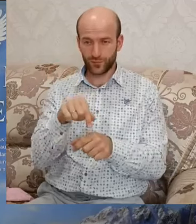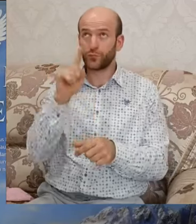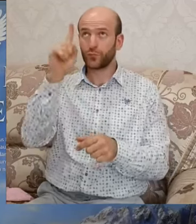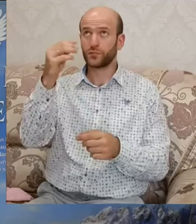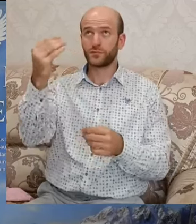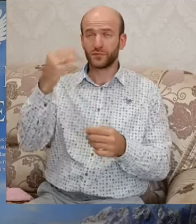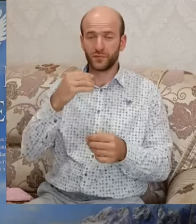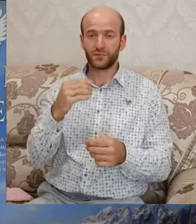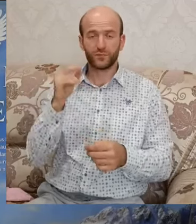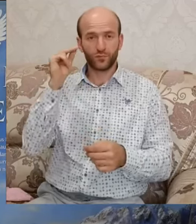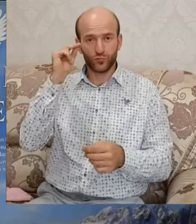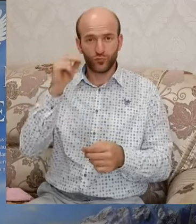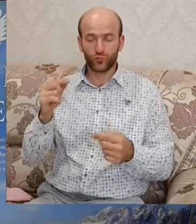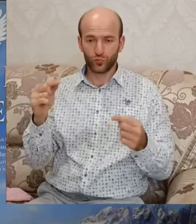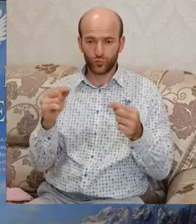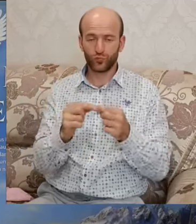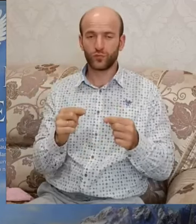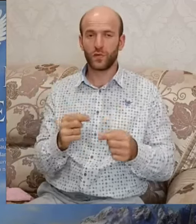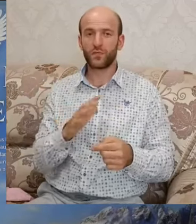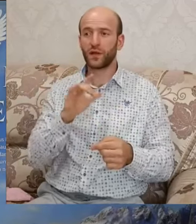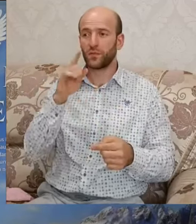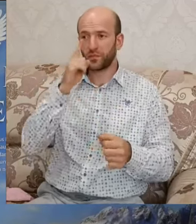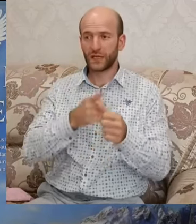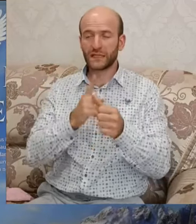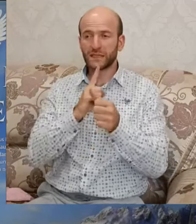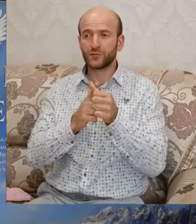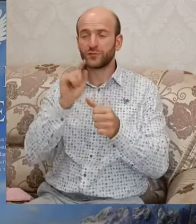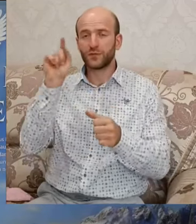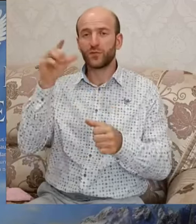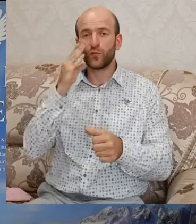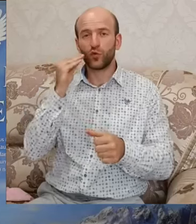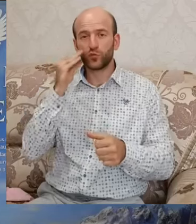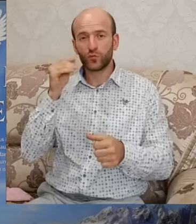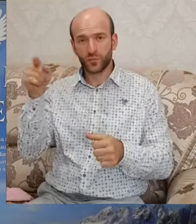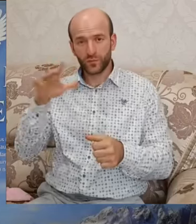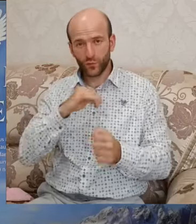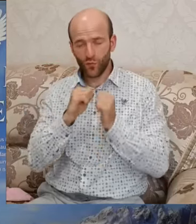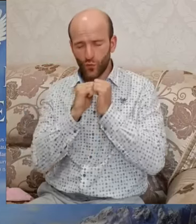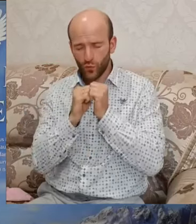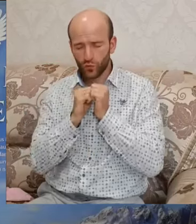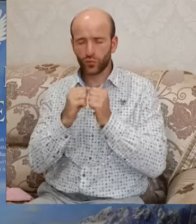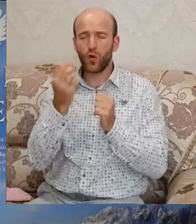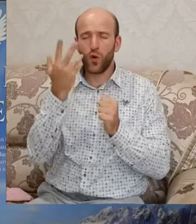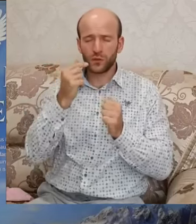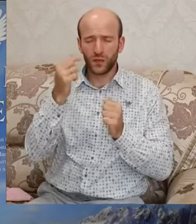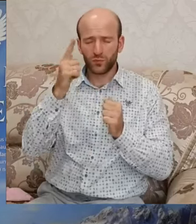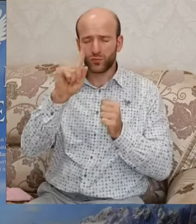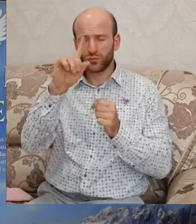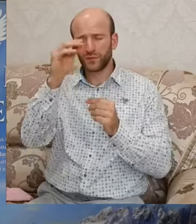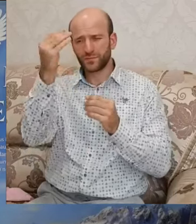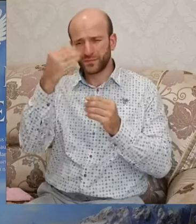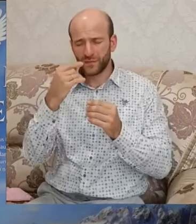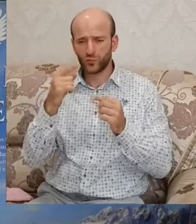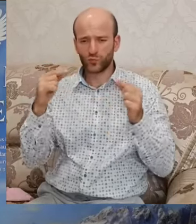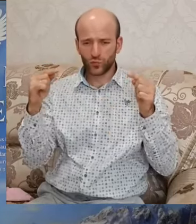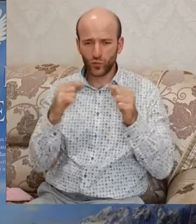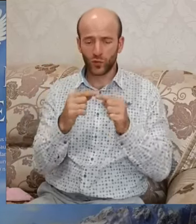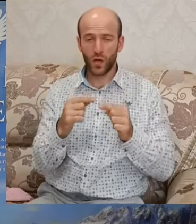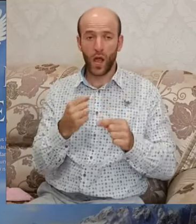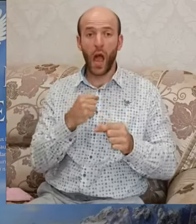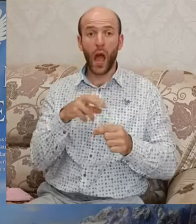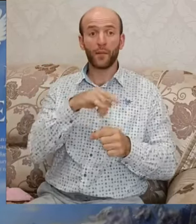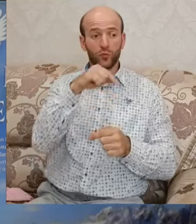братья и сестры молились в Молдове, и мы здесь молились в Литве. Dievas atvėrė būtent šį savaitgalį, šią datą. Бог открыл именно вот